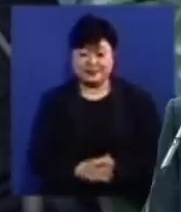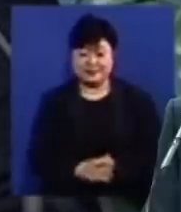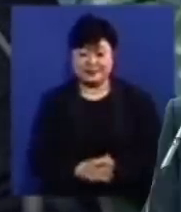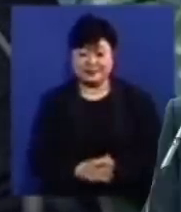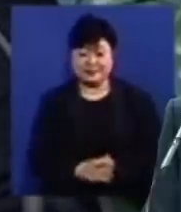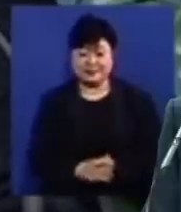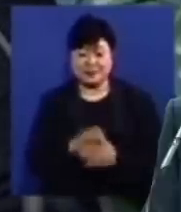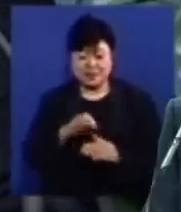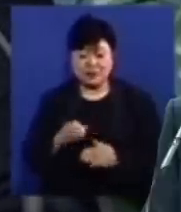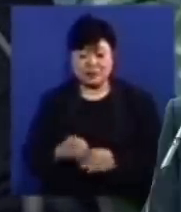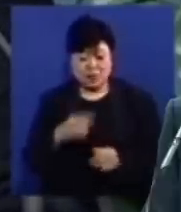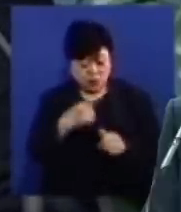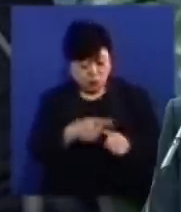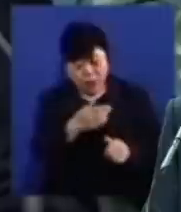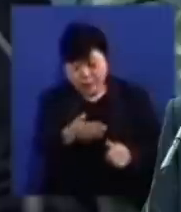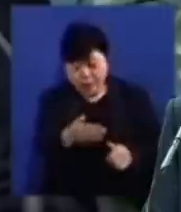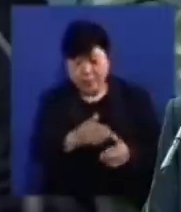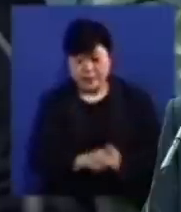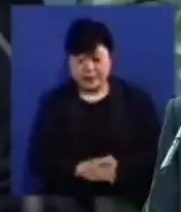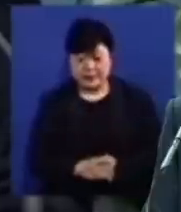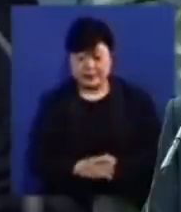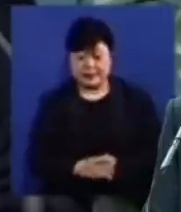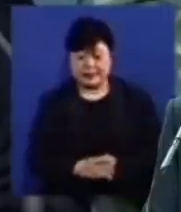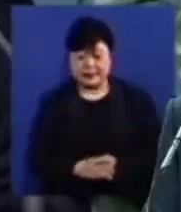자꾸 이웃을 보고 욕을 하면